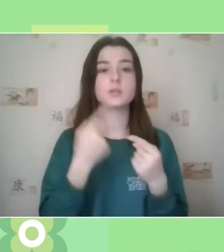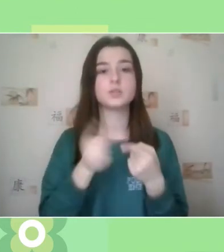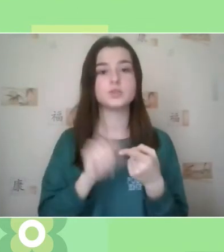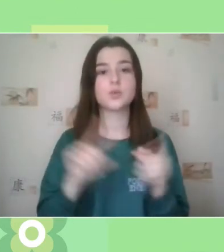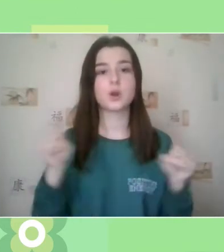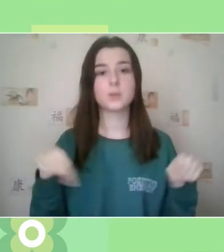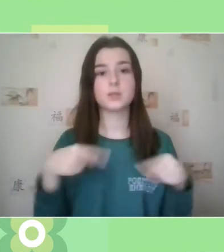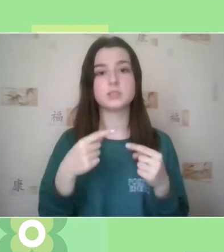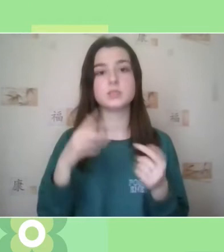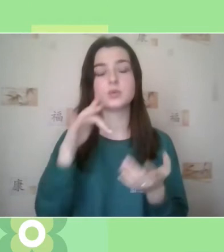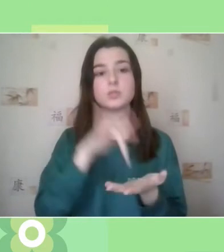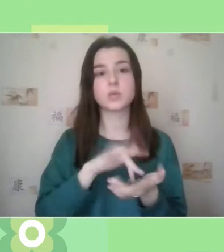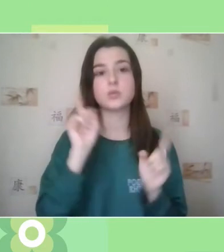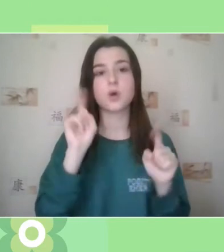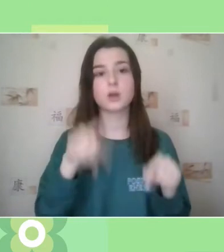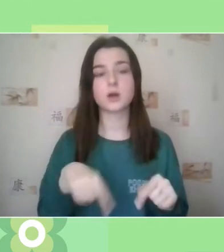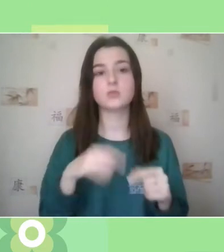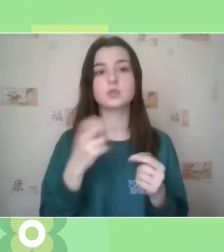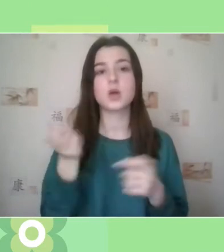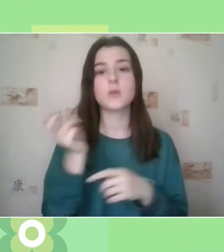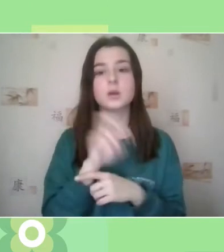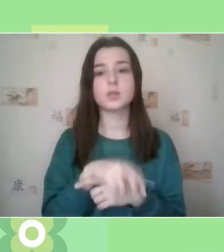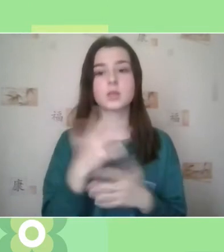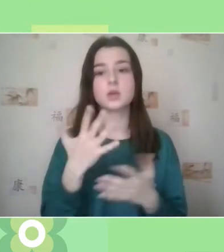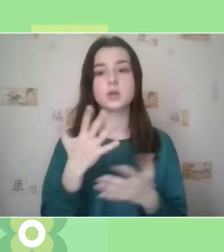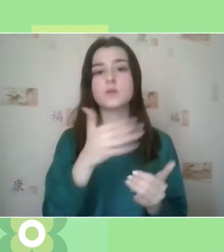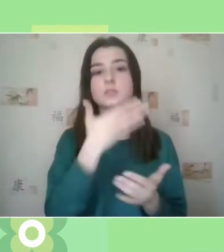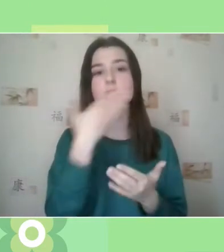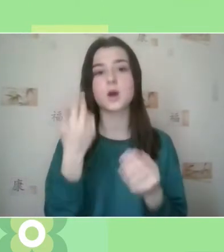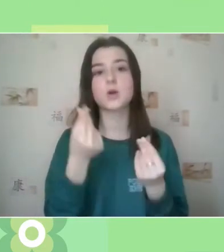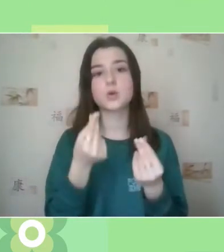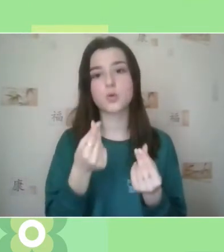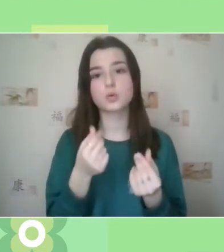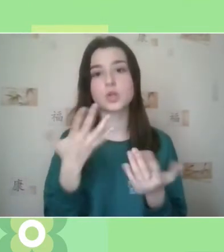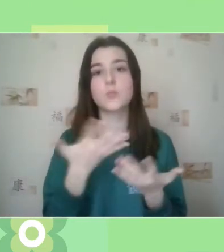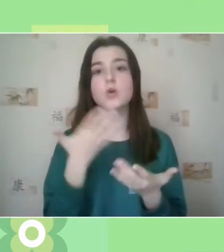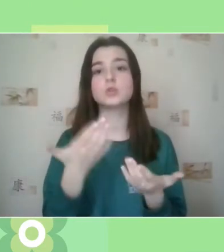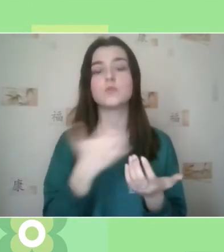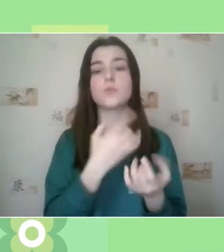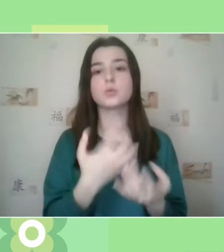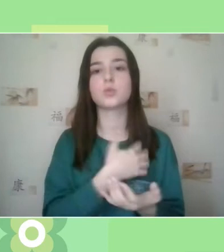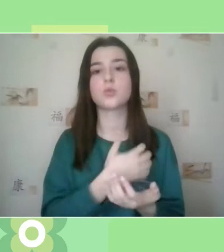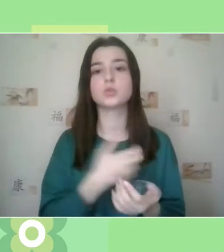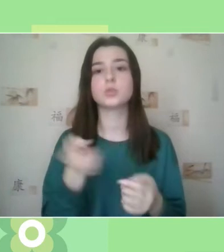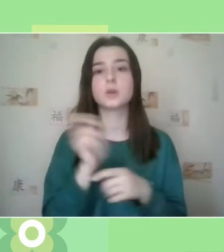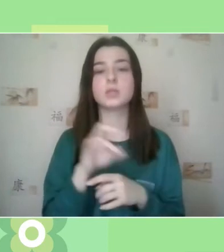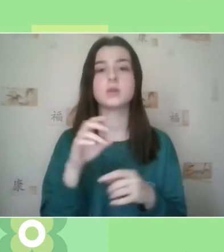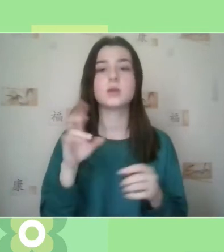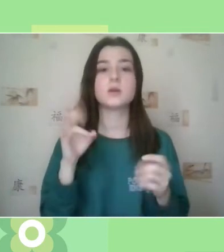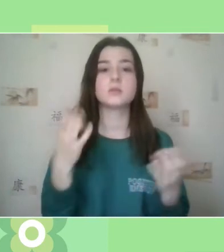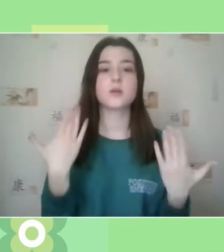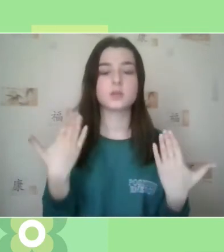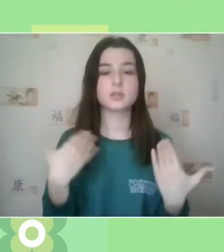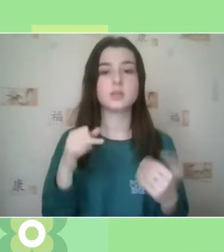реабілітаційного центру, а також, наприклад, прийти, якщо у вас немає грошей або можливості, або ви просто хочете прийти на суботник, на вихідник. І